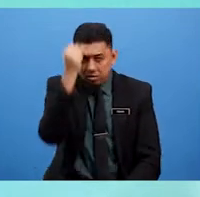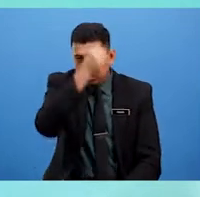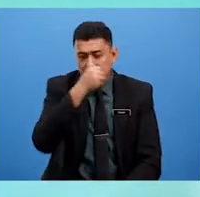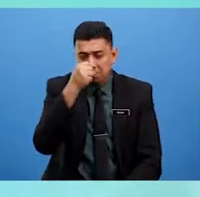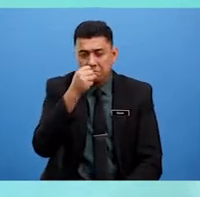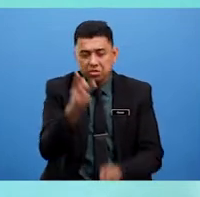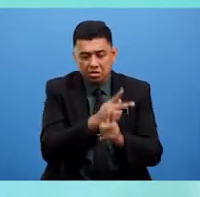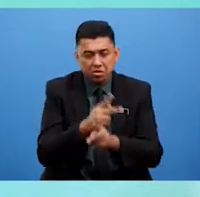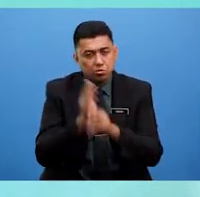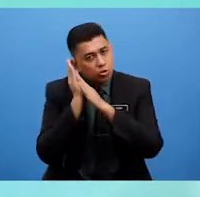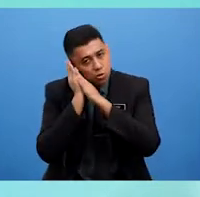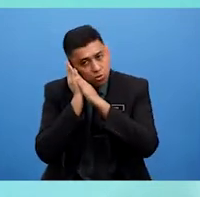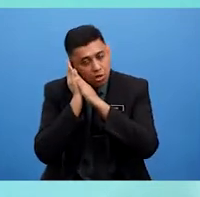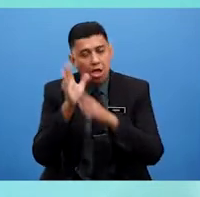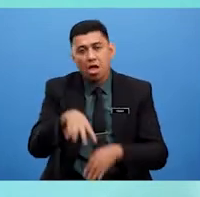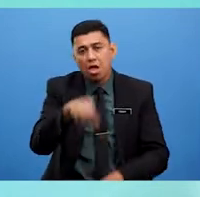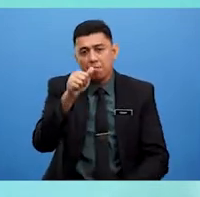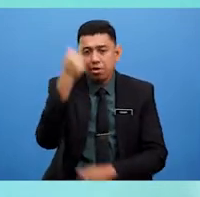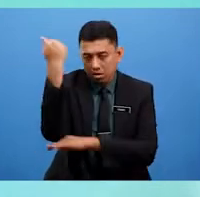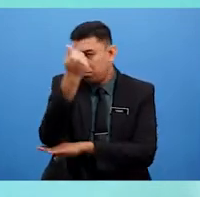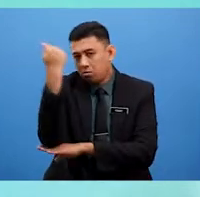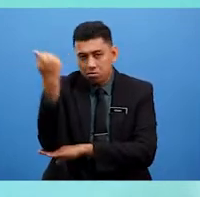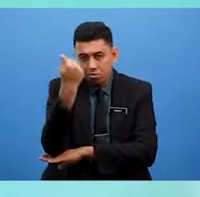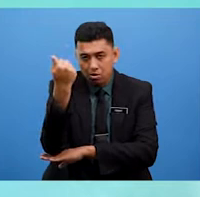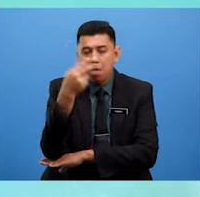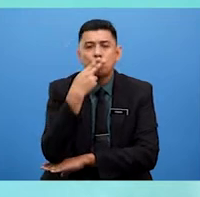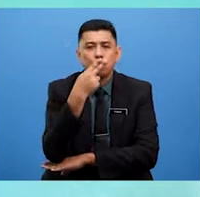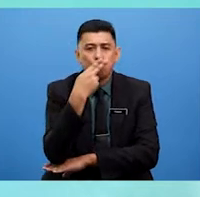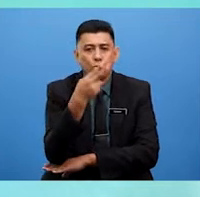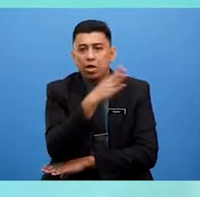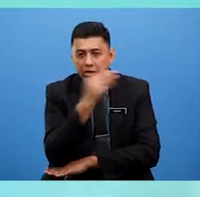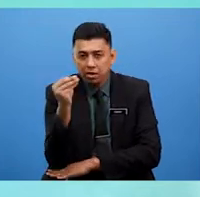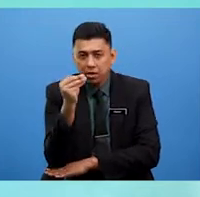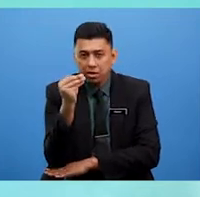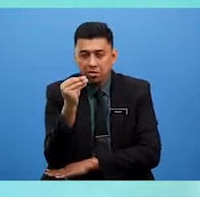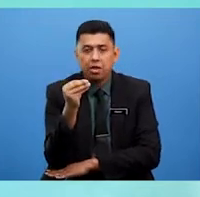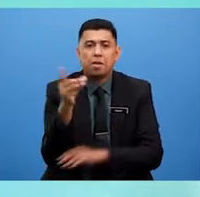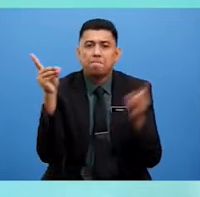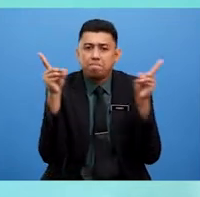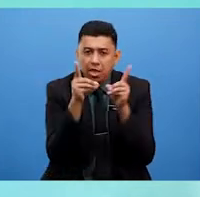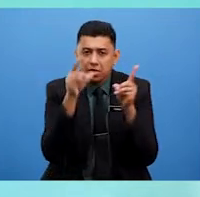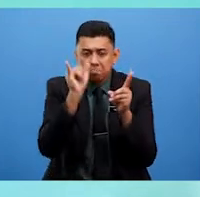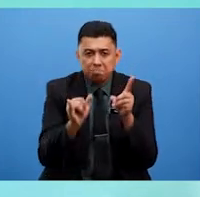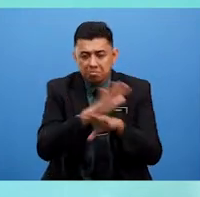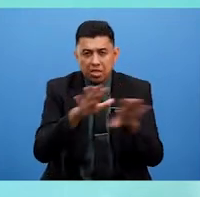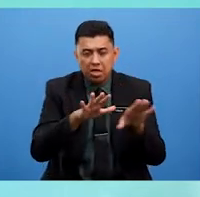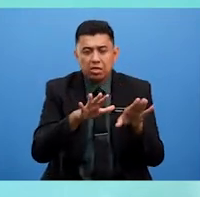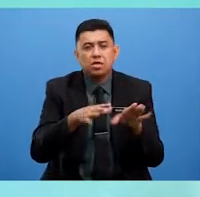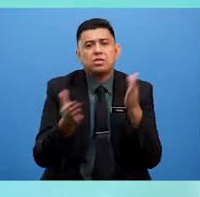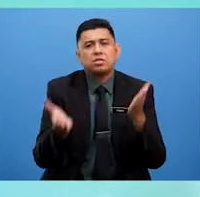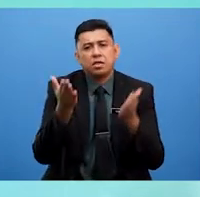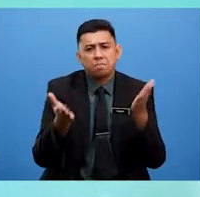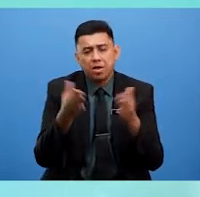yang tidak menjaga tidur, pengambilan alkohol, merokok dan diet yang tidak seimbang juga